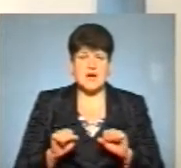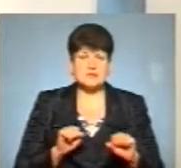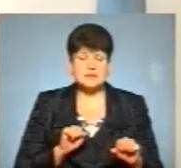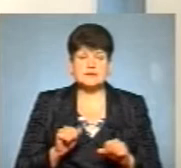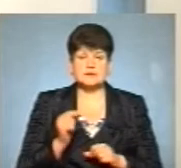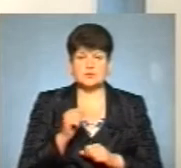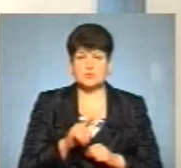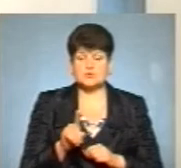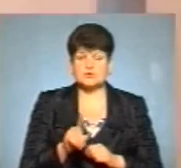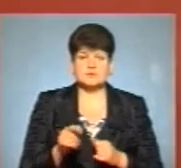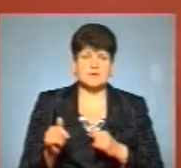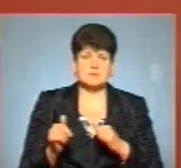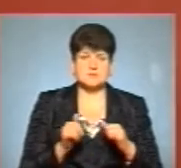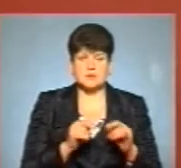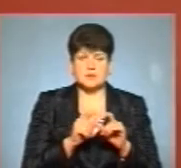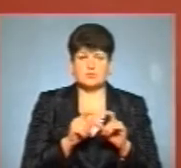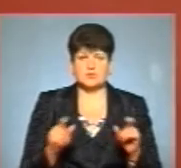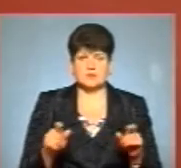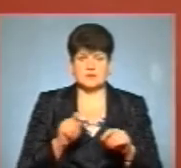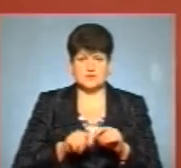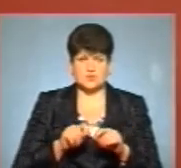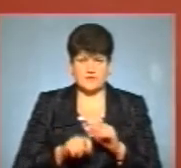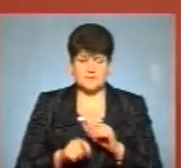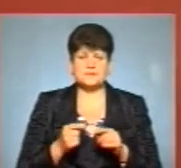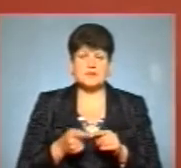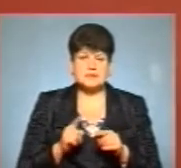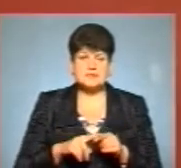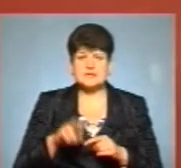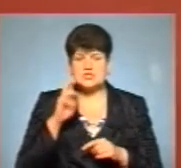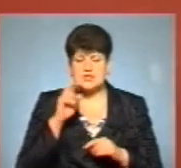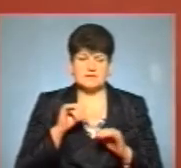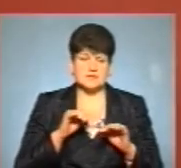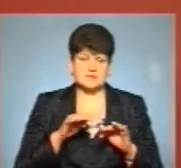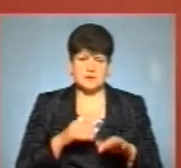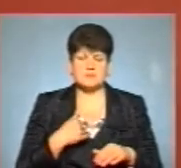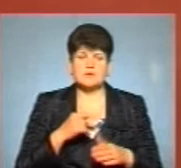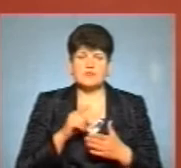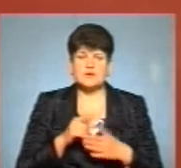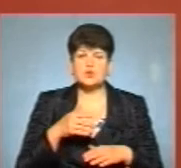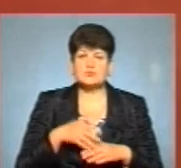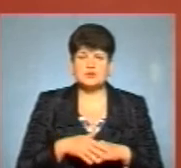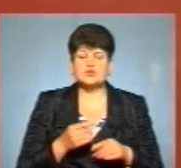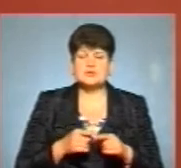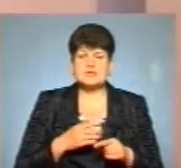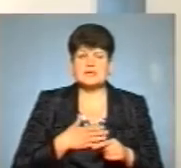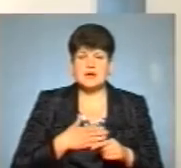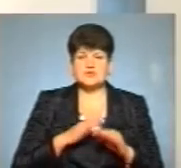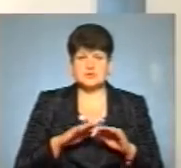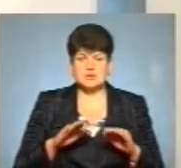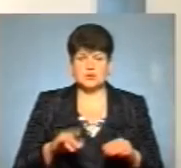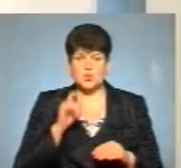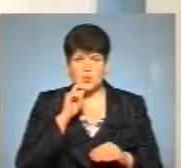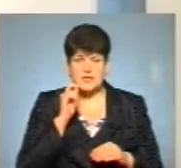щодо забезпечення пунктів тестування. Ну, все-таки це державна справа, і ми повинні розуміти, що це наші діти, українські діти, і